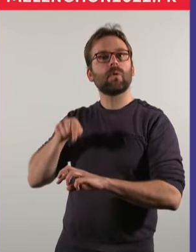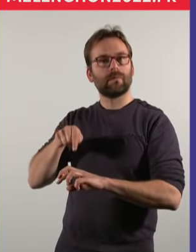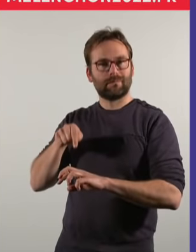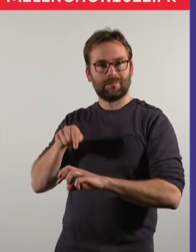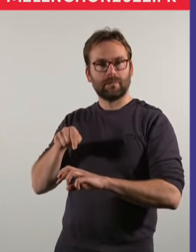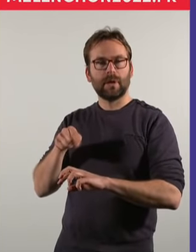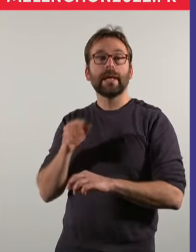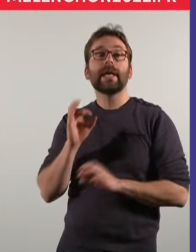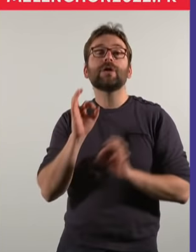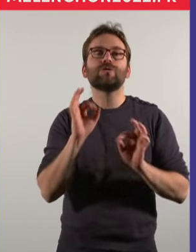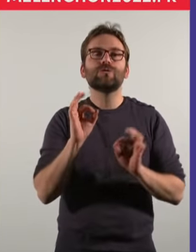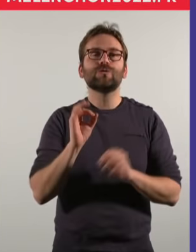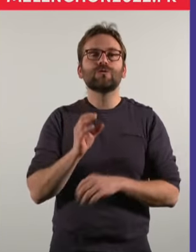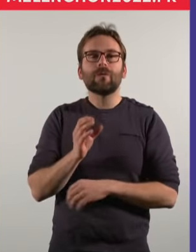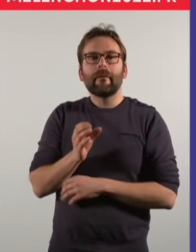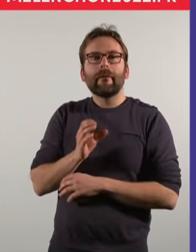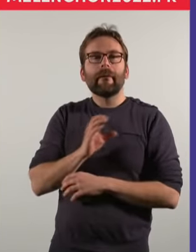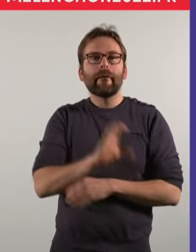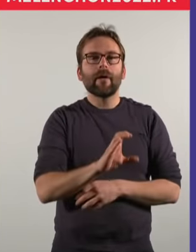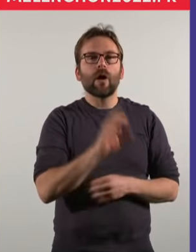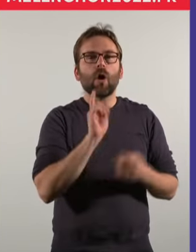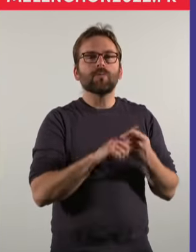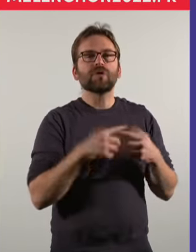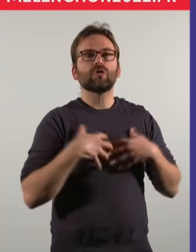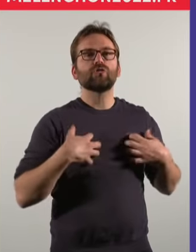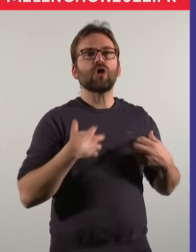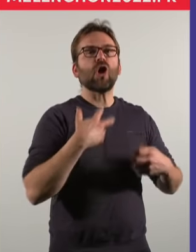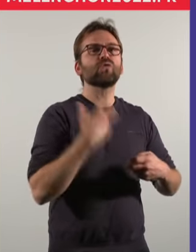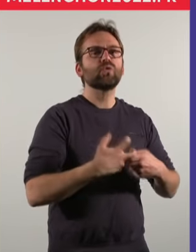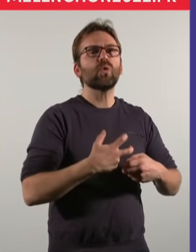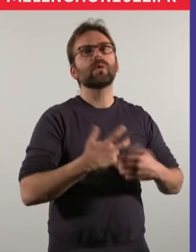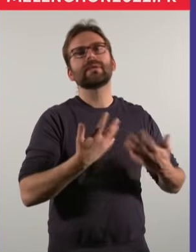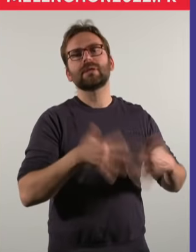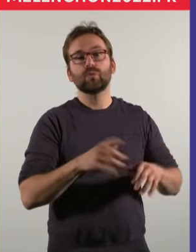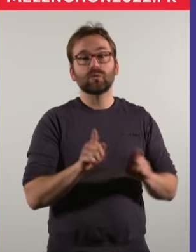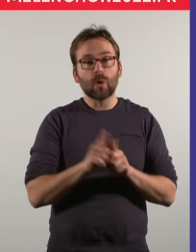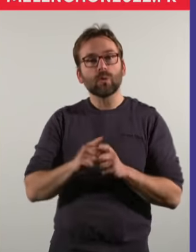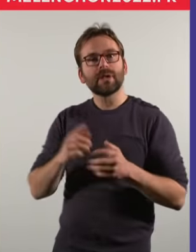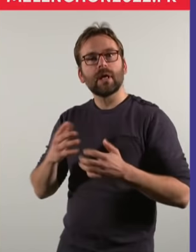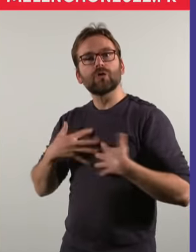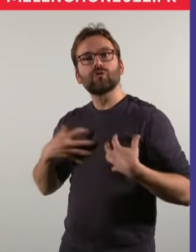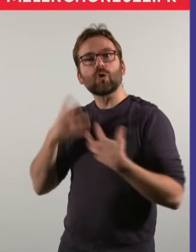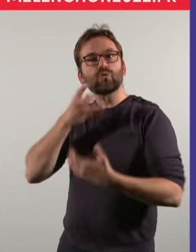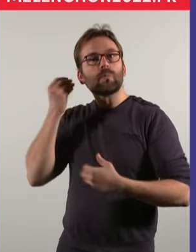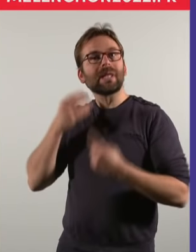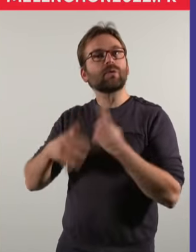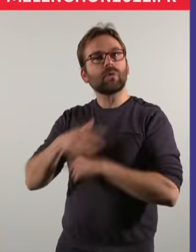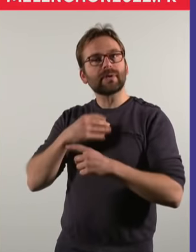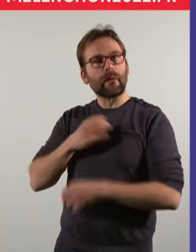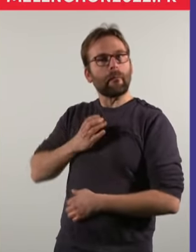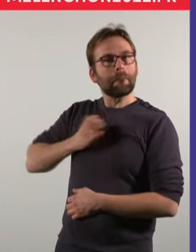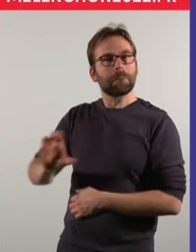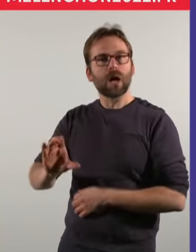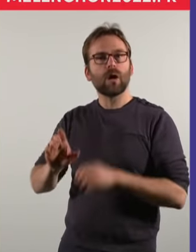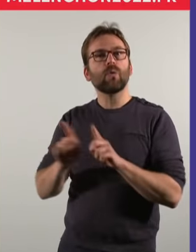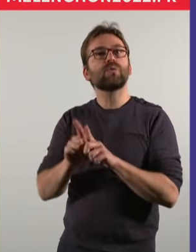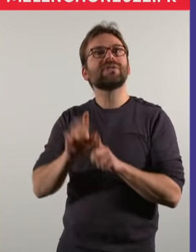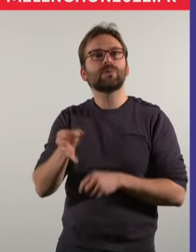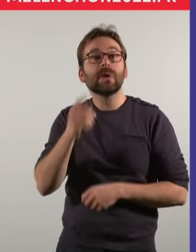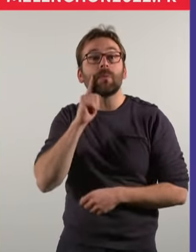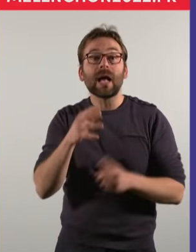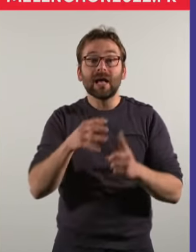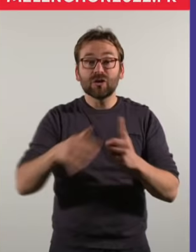on n'en remettra pas que pour les sciences dures, on en mettra aussi pour les sciences humaines et les sciences sociales, parce que quand la société va si